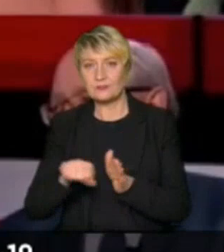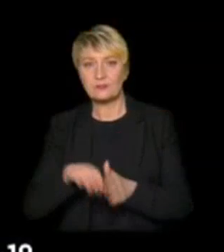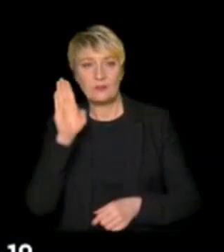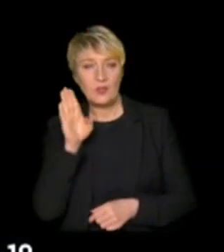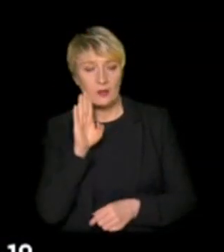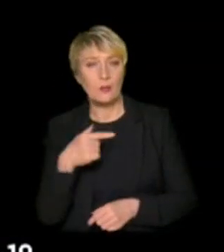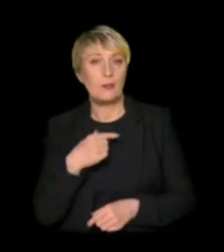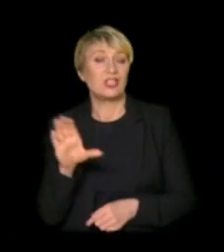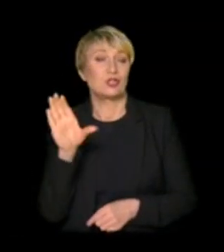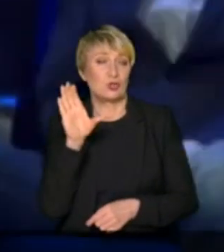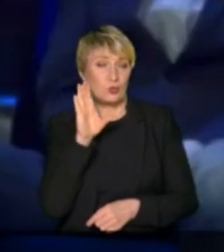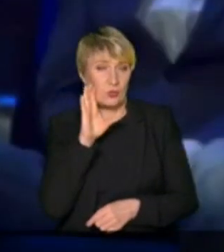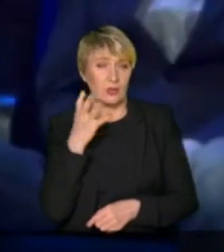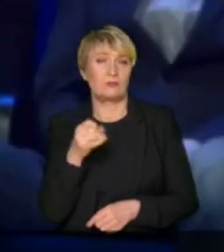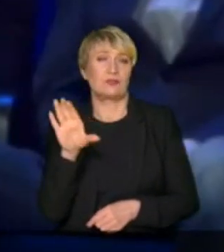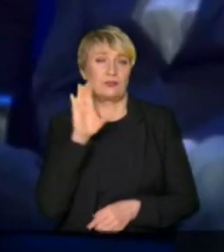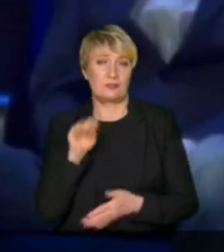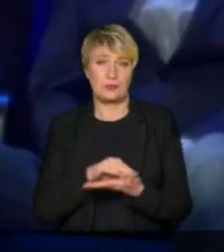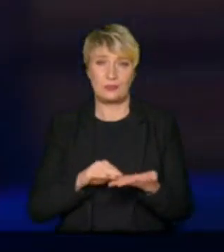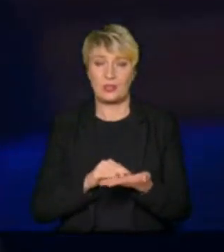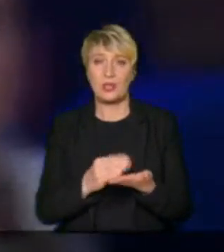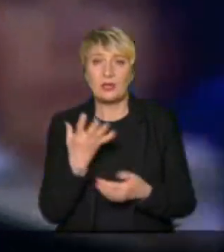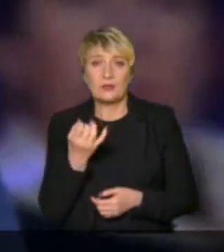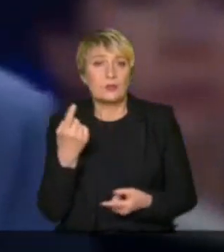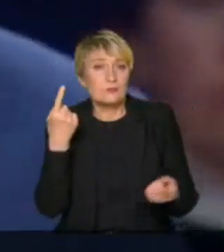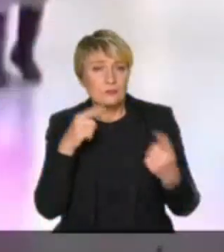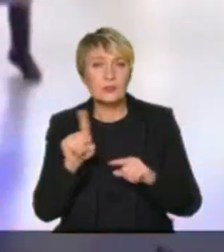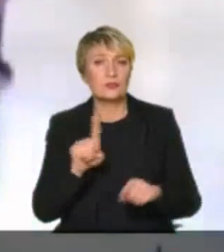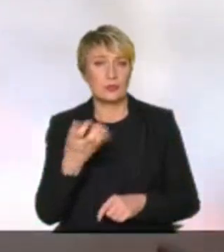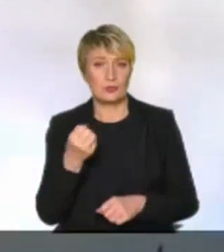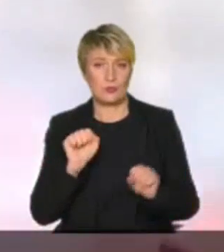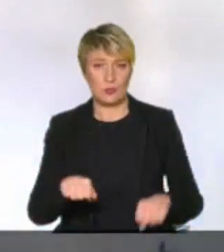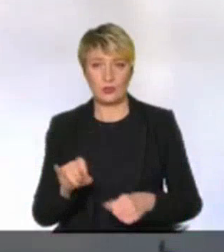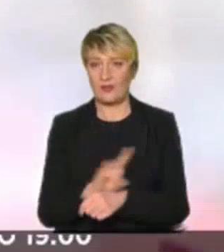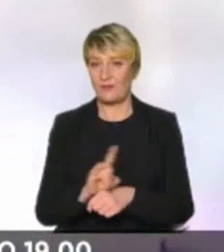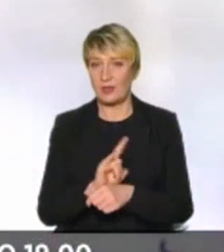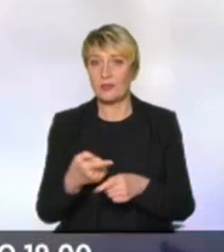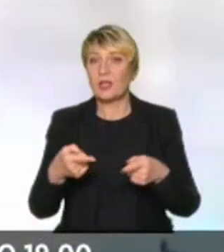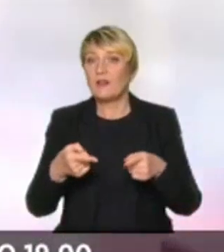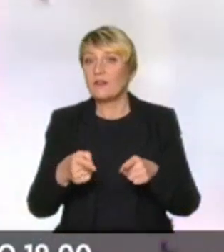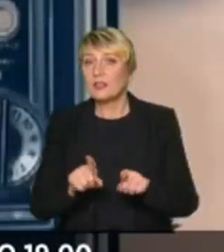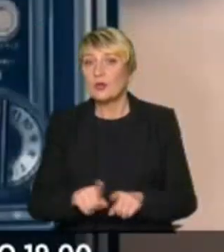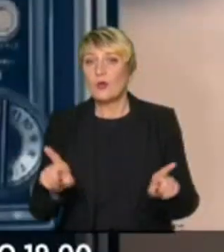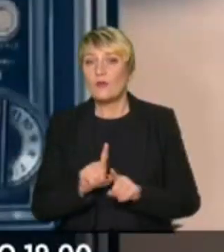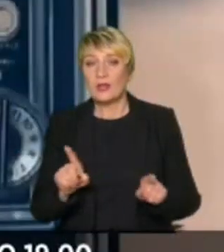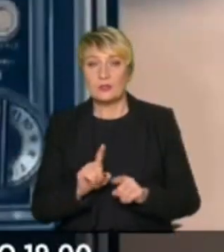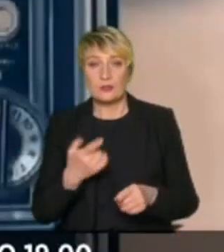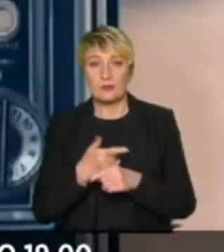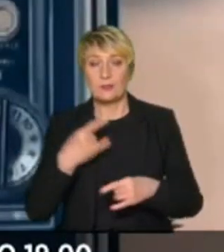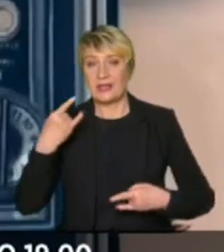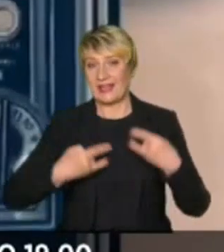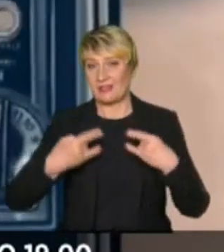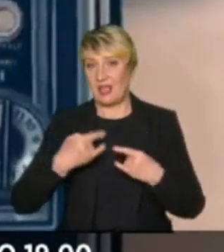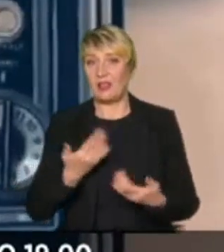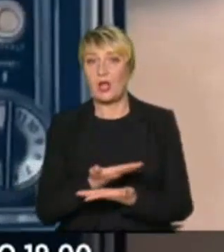і переслухали. Здавалося, ну що б можна ще вигадати? Ну такого, від чого у запорєбрікової